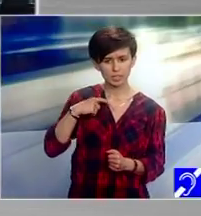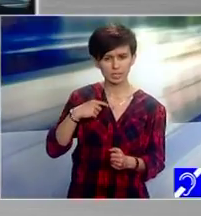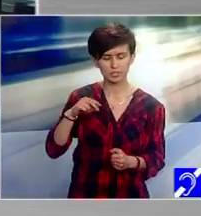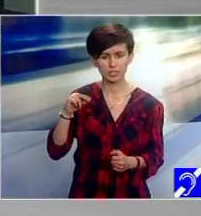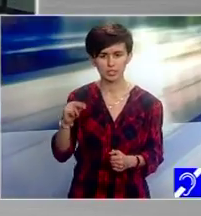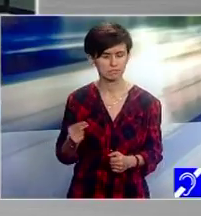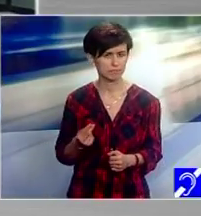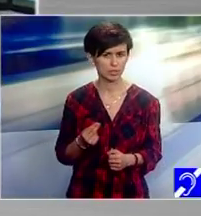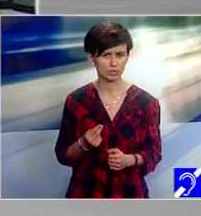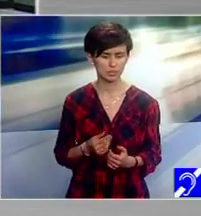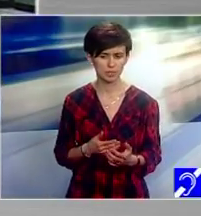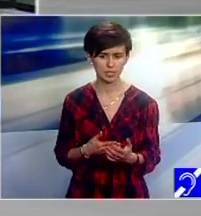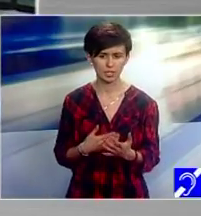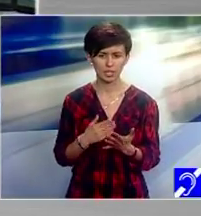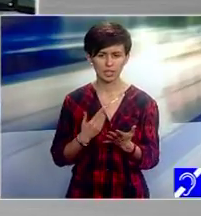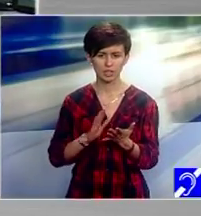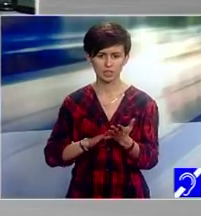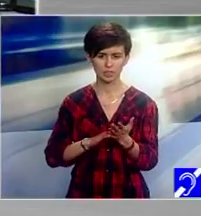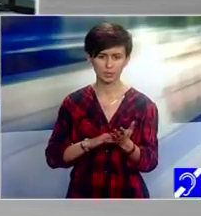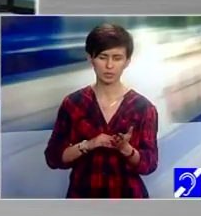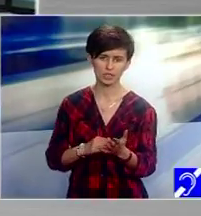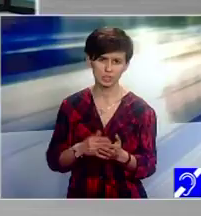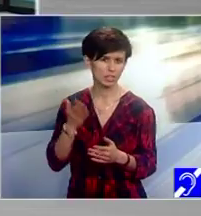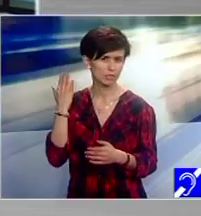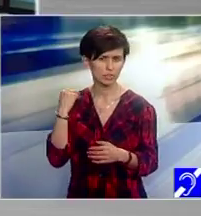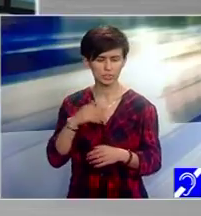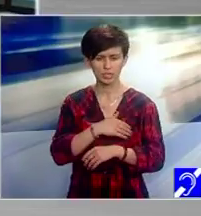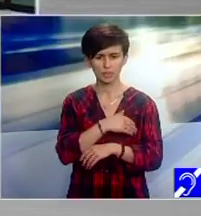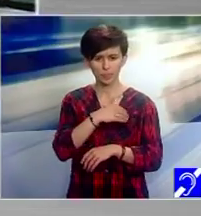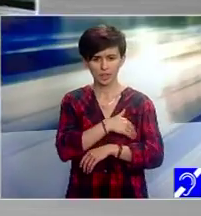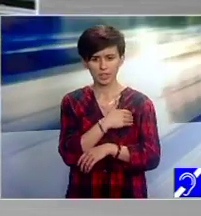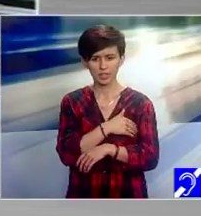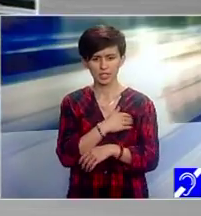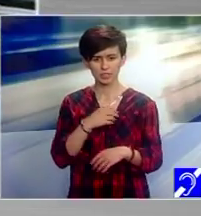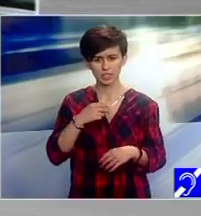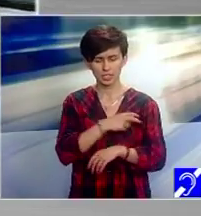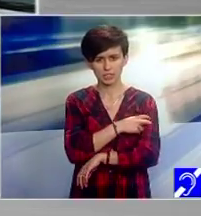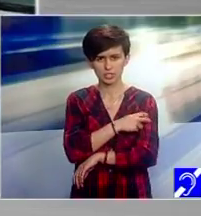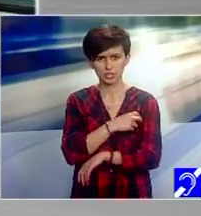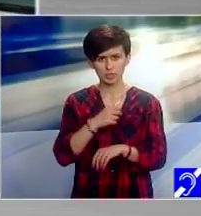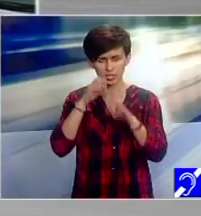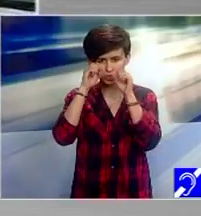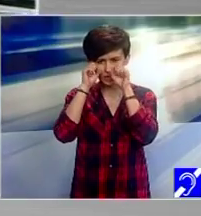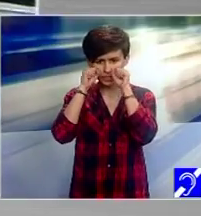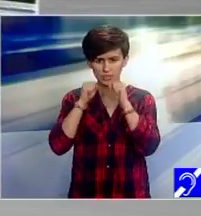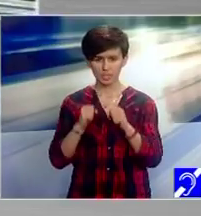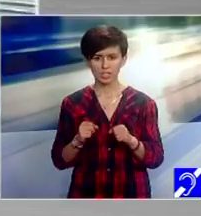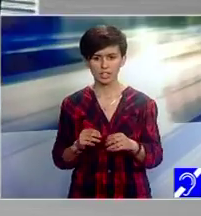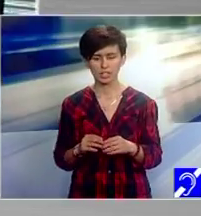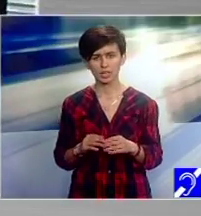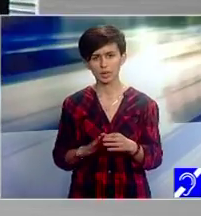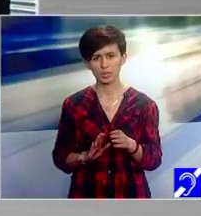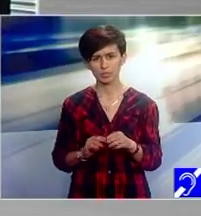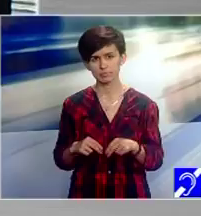că din rândul foștilor elevi ai liceului pentru deficienți de vedere din Cluj-Napoca s-au ridicat, cum spuneați și dumneavoastră,